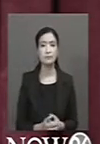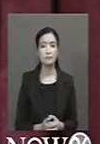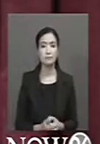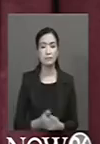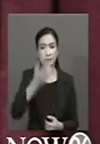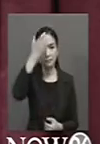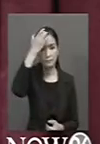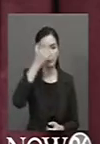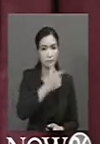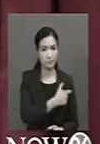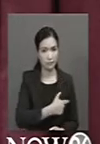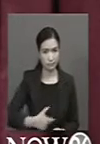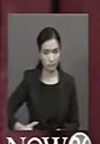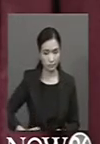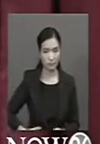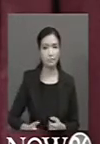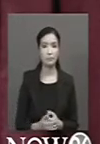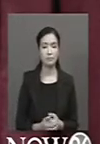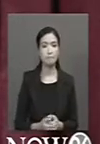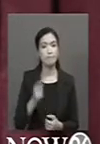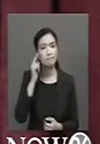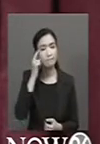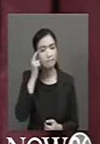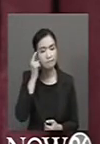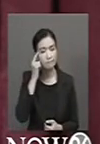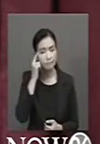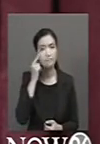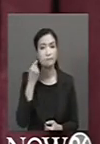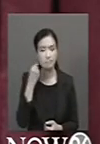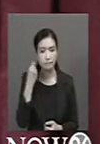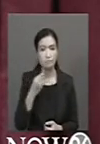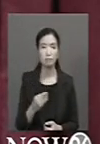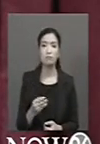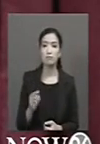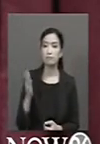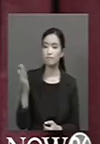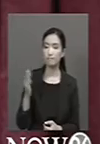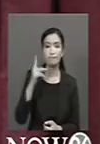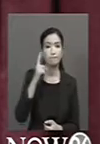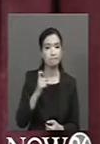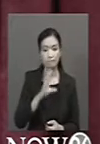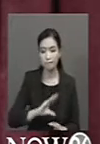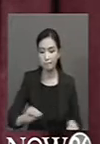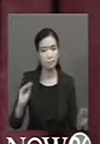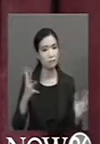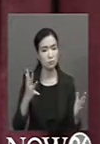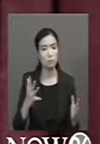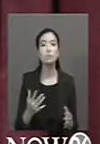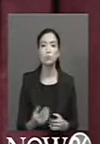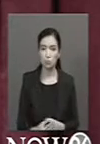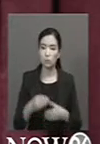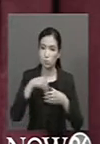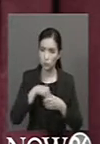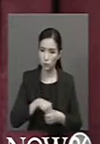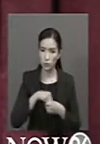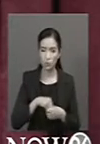ระนางเจ้าพระบรมราชินีนาถและให้ระลึกอยู่เสมอว่าพระองค์ท่านไม่ได้จากไปไหนเพราะพระองค์ท่านยังอยู่กับสิ่งที่ได้ทรงท